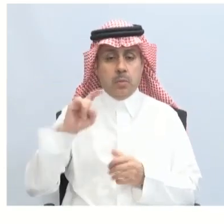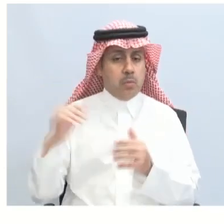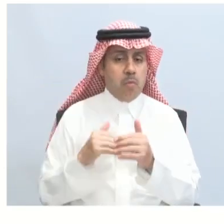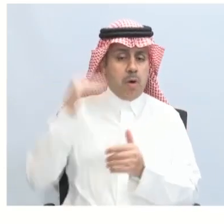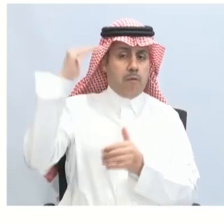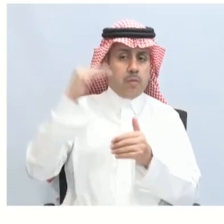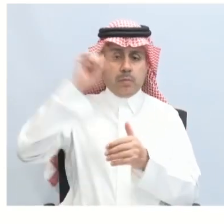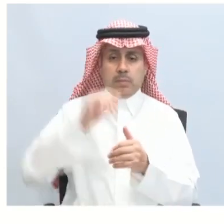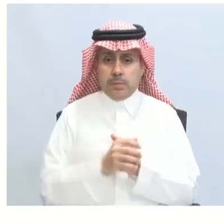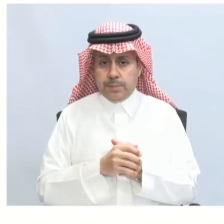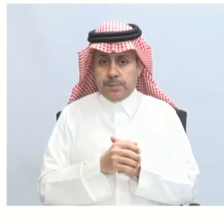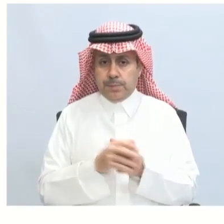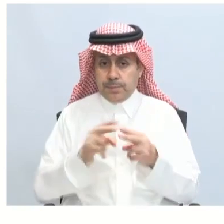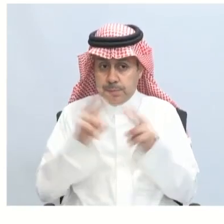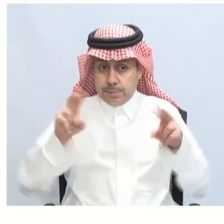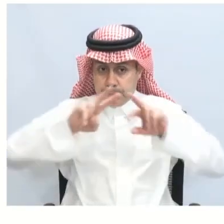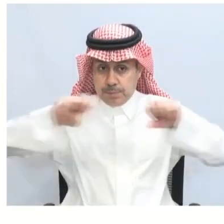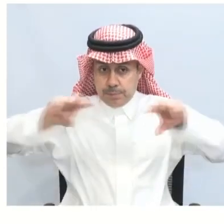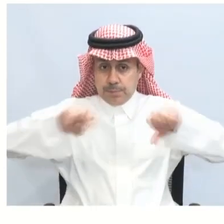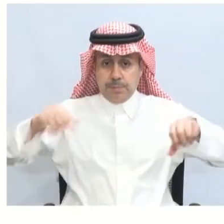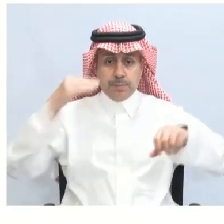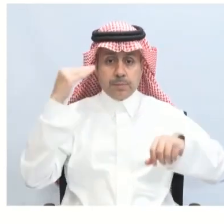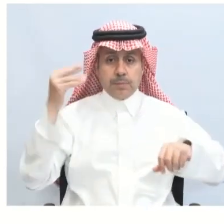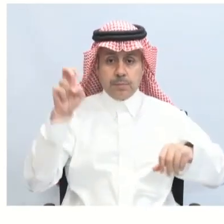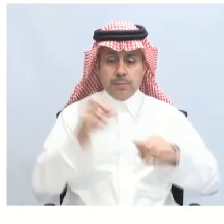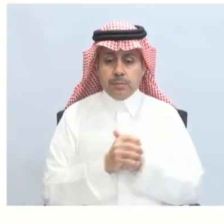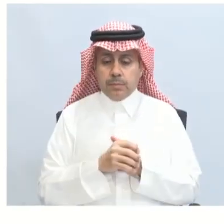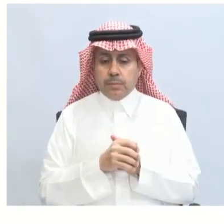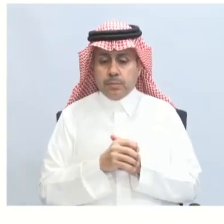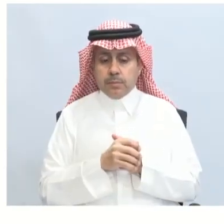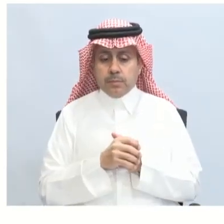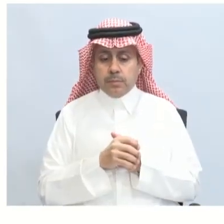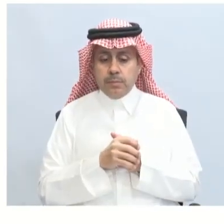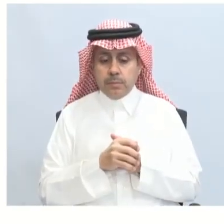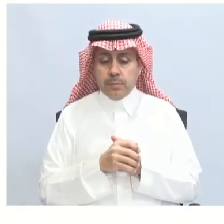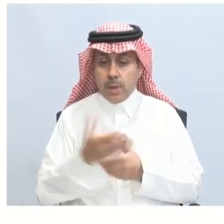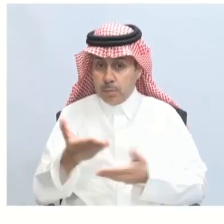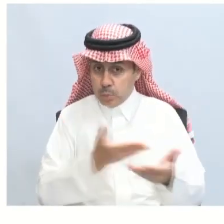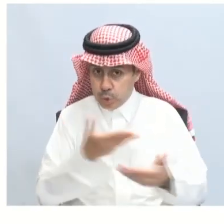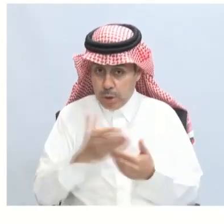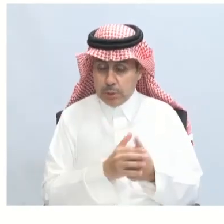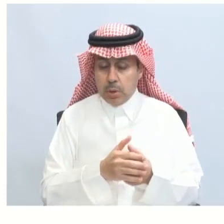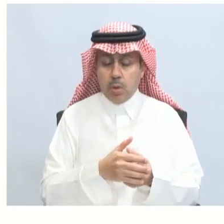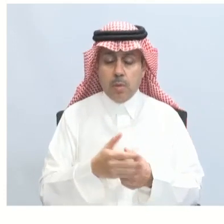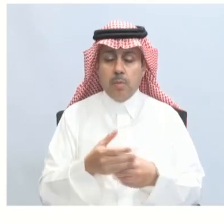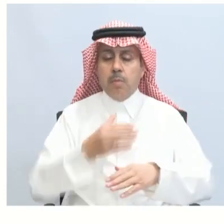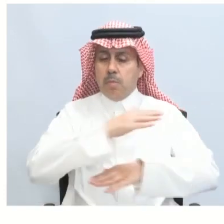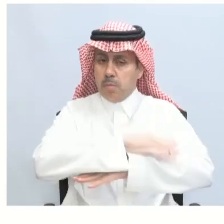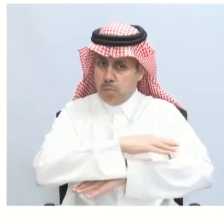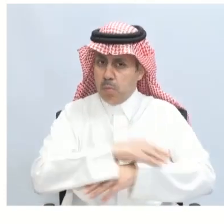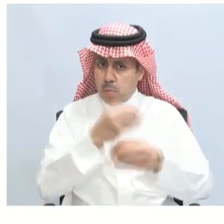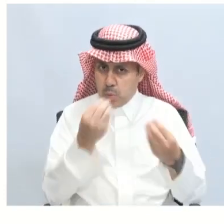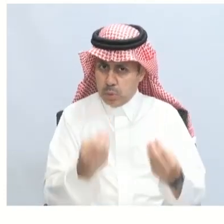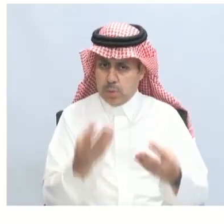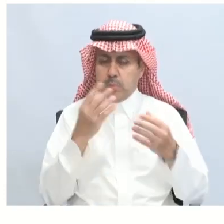اذا امر الله عز وجل ان تكون المجادله بالتي هي احسن فلا بد حينما تناقش او تجادل احدا ان